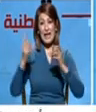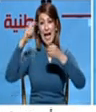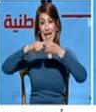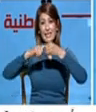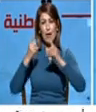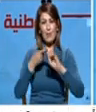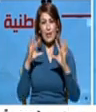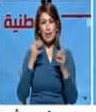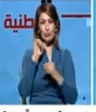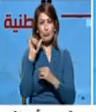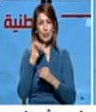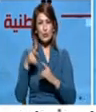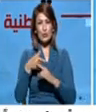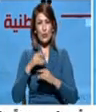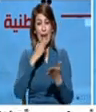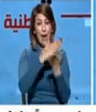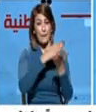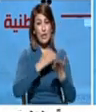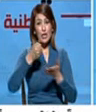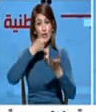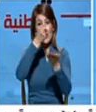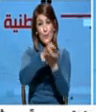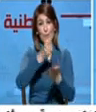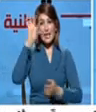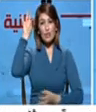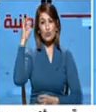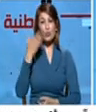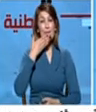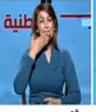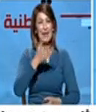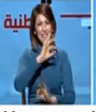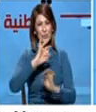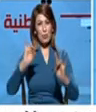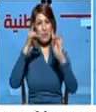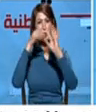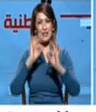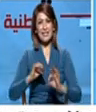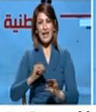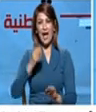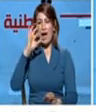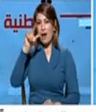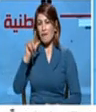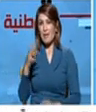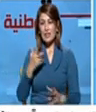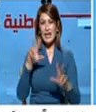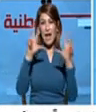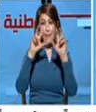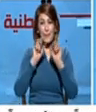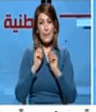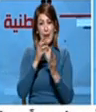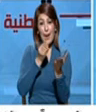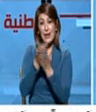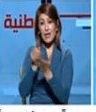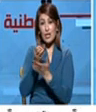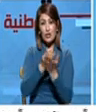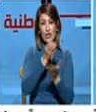وبالاخص ذكر البريد التونسي اللي هو مشكوره جدا تعرف ما تطبيقه او ارساليه قصيره اه